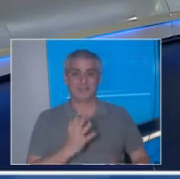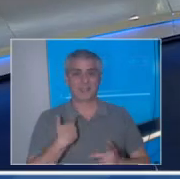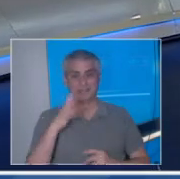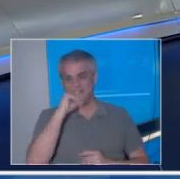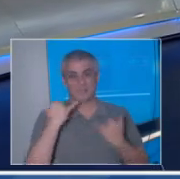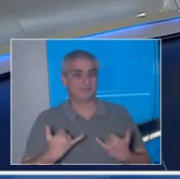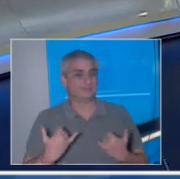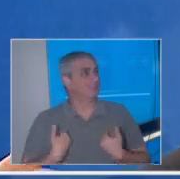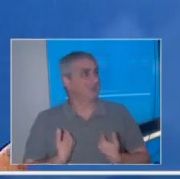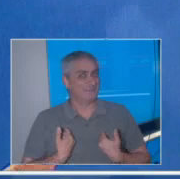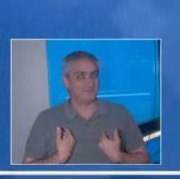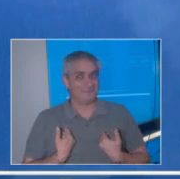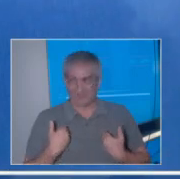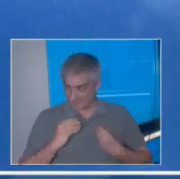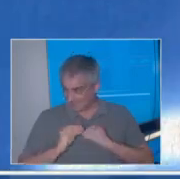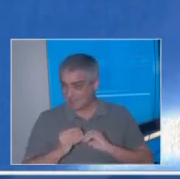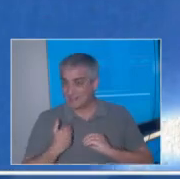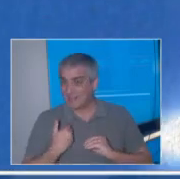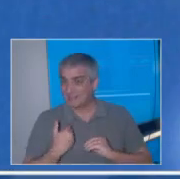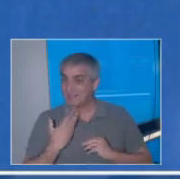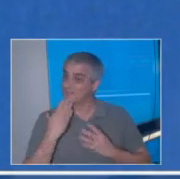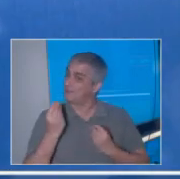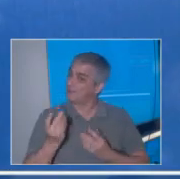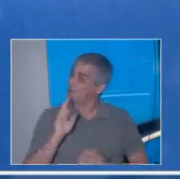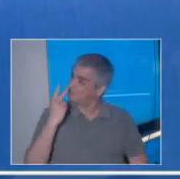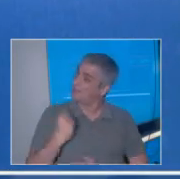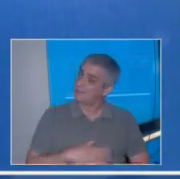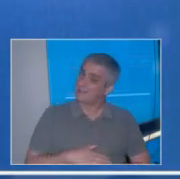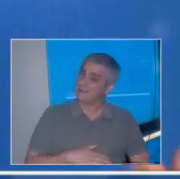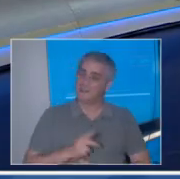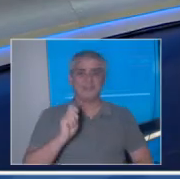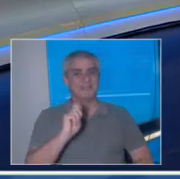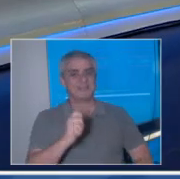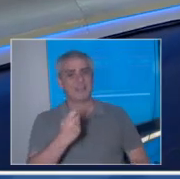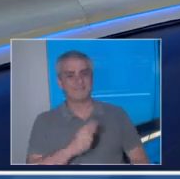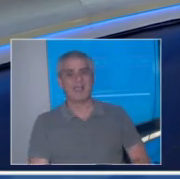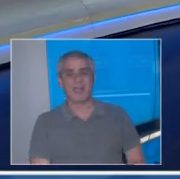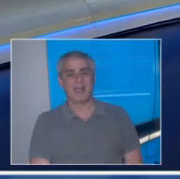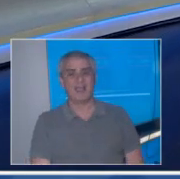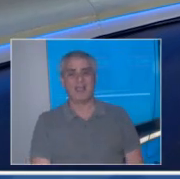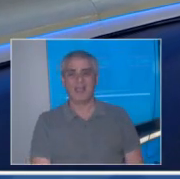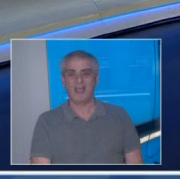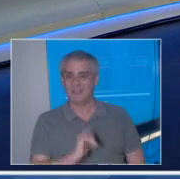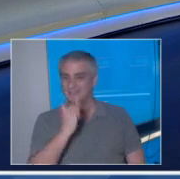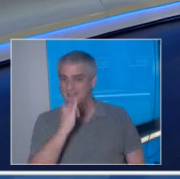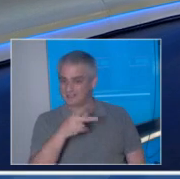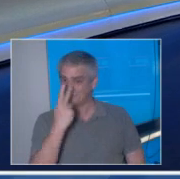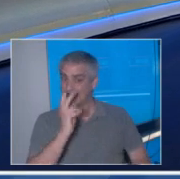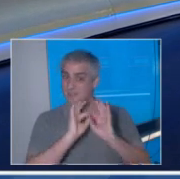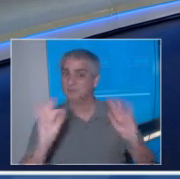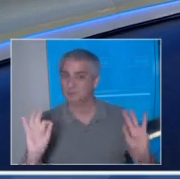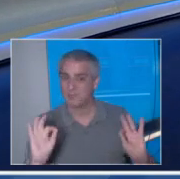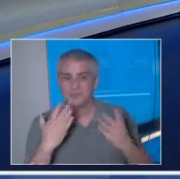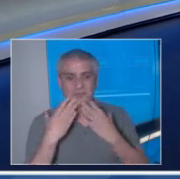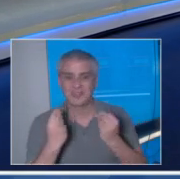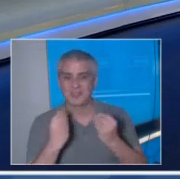נתפס עכשיו? דווקא אתה נראה יותר טוב במציאות. כן, אתה נראה. דווקא, גם אתה נראה. דווקא מבעל. כן, כן. גם אתה נראה מצוין. תודה רבה